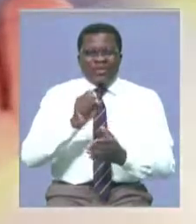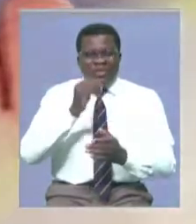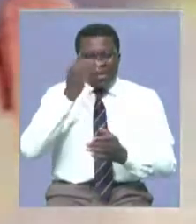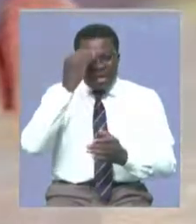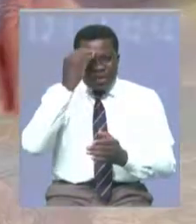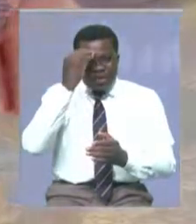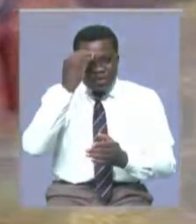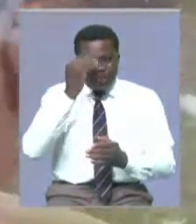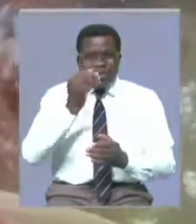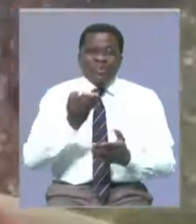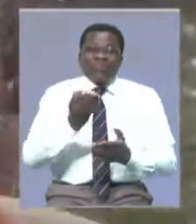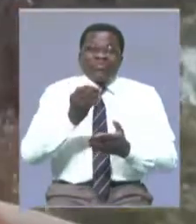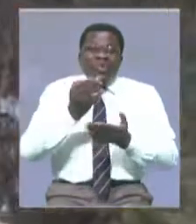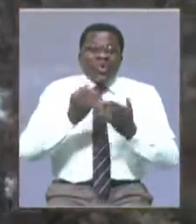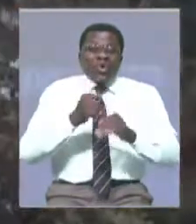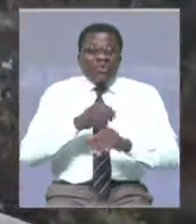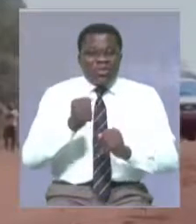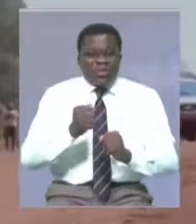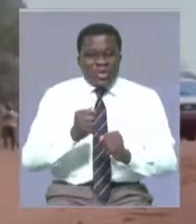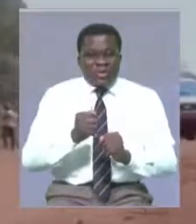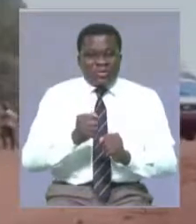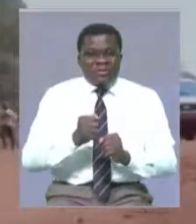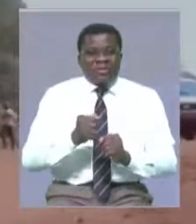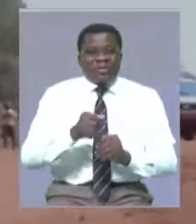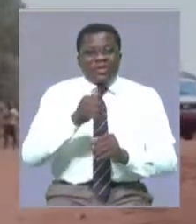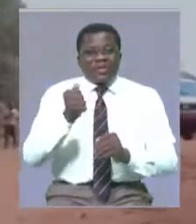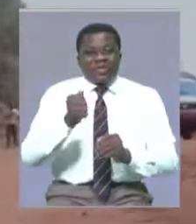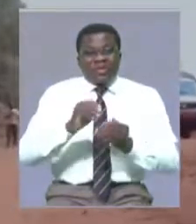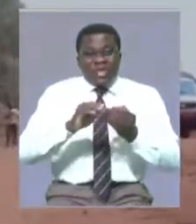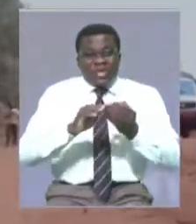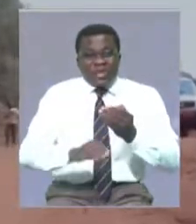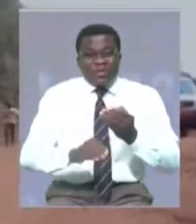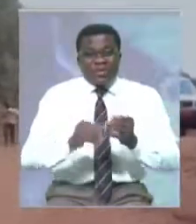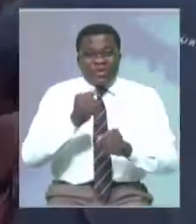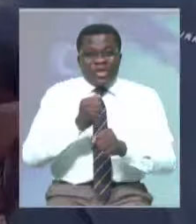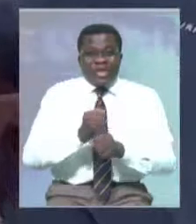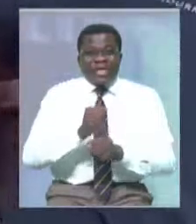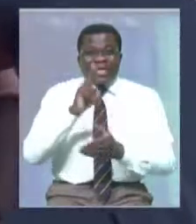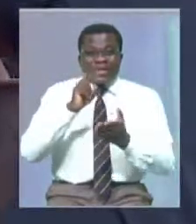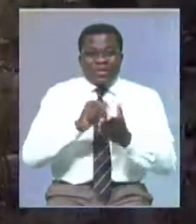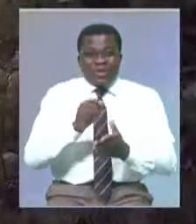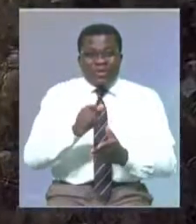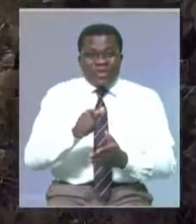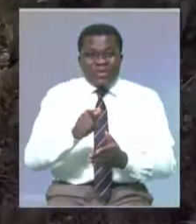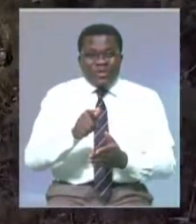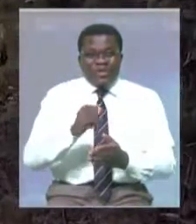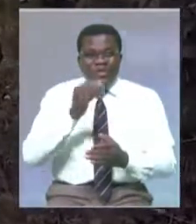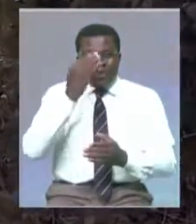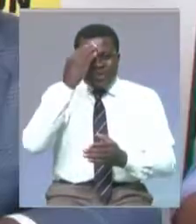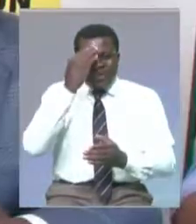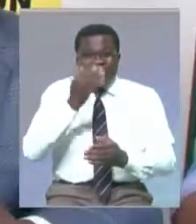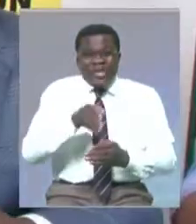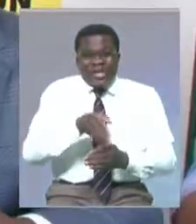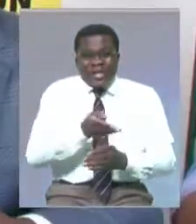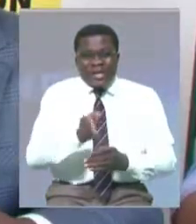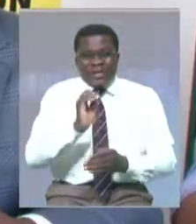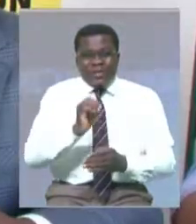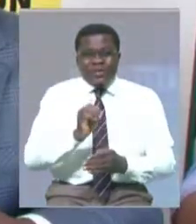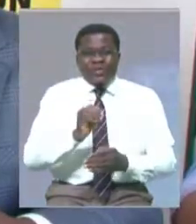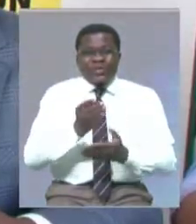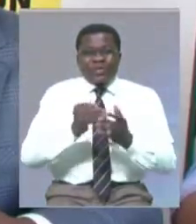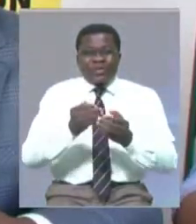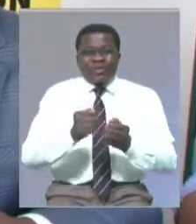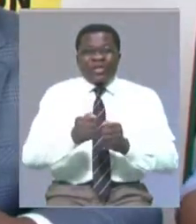connu un bémol, une autre diminuée, l'année 2021 connaît un dièse, une